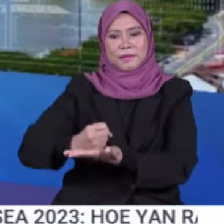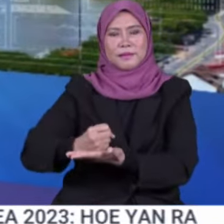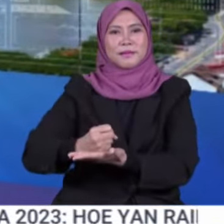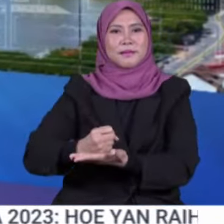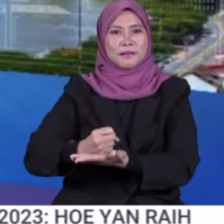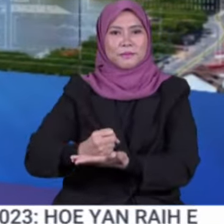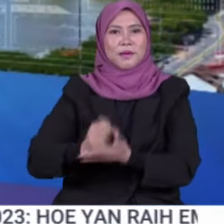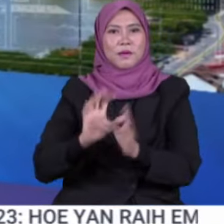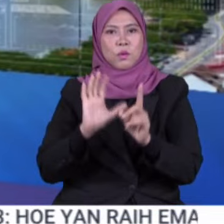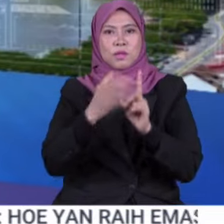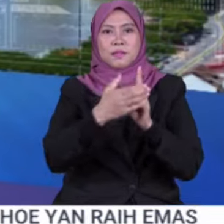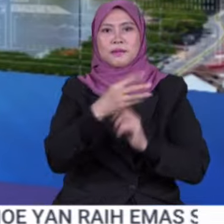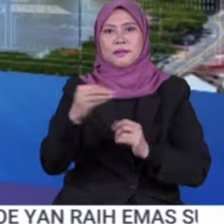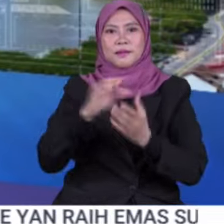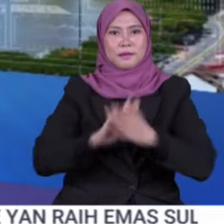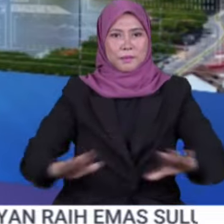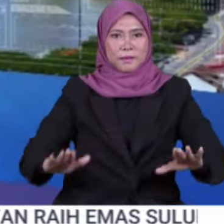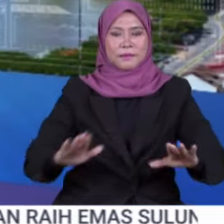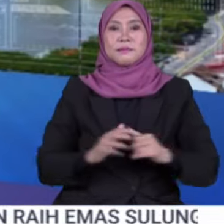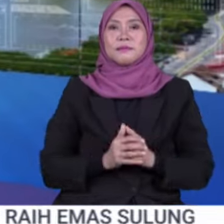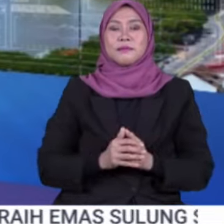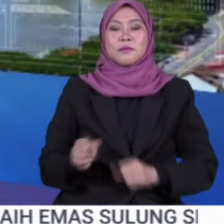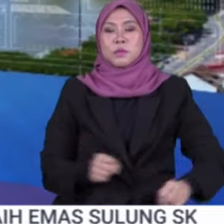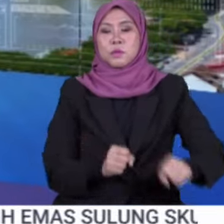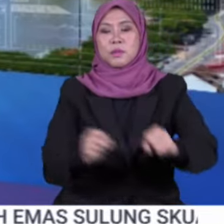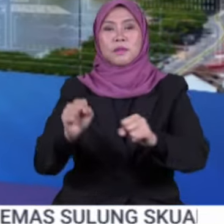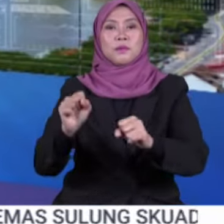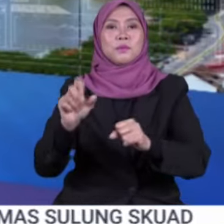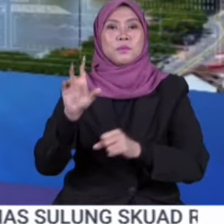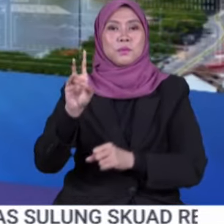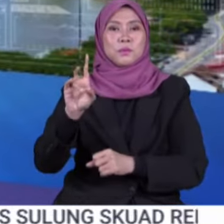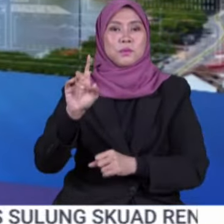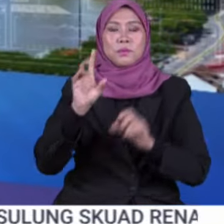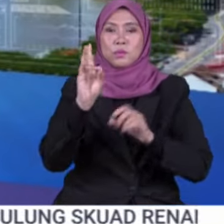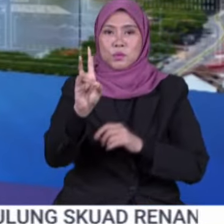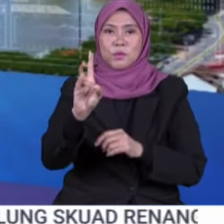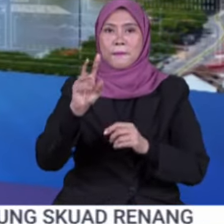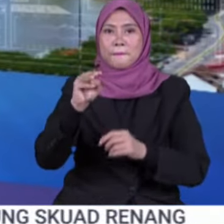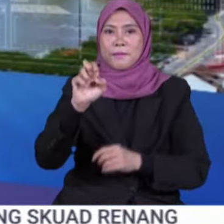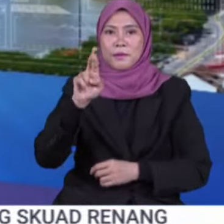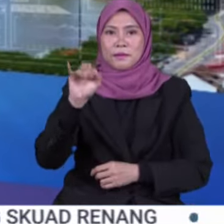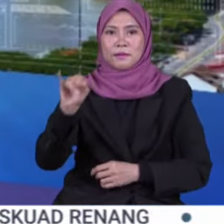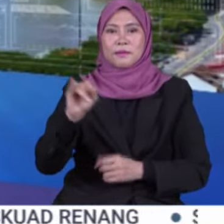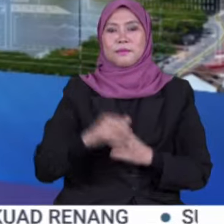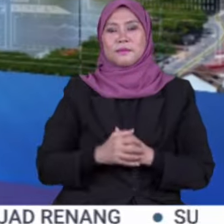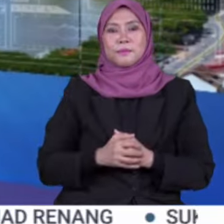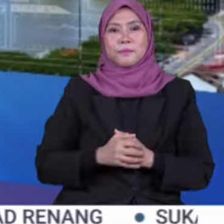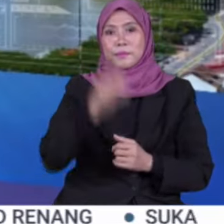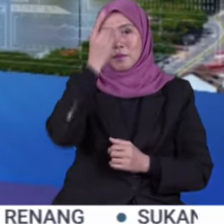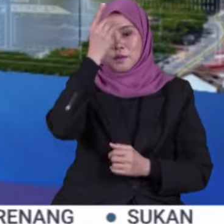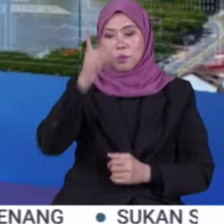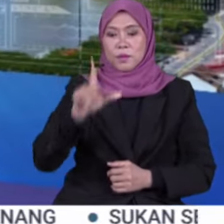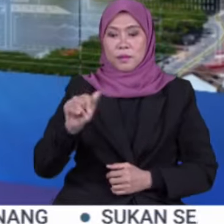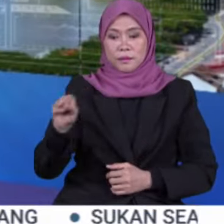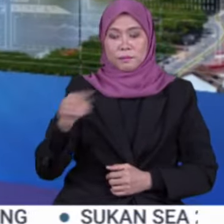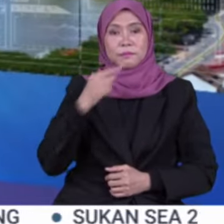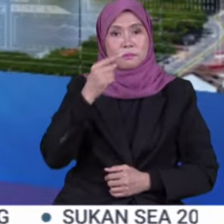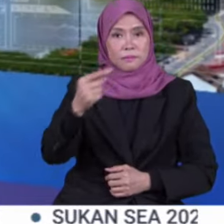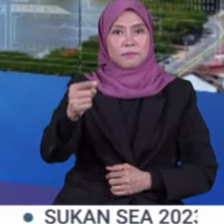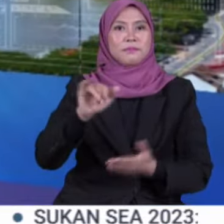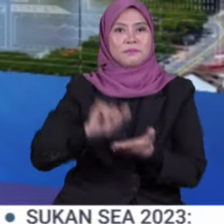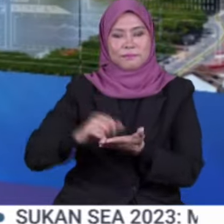kastam, kuarantin dan keselamatan terutama di Sungai Tujuh Miri. Menurut Menteri Pengangkutan Sarawak Dato' Sri Lee Kim Shin, itu antara